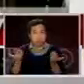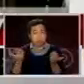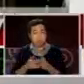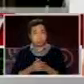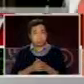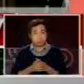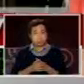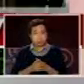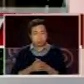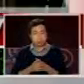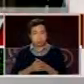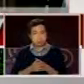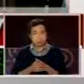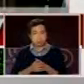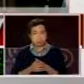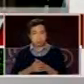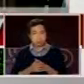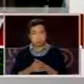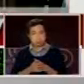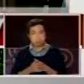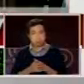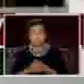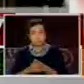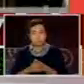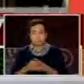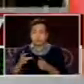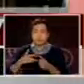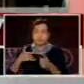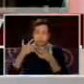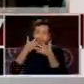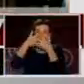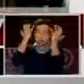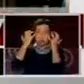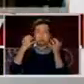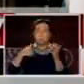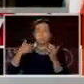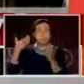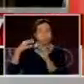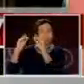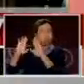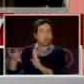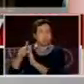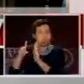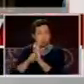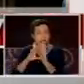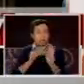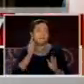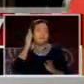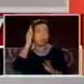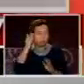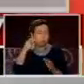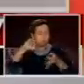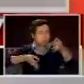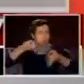Isasalungat ko yung mga argumento ninyong yan. It makes me angry. As a former law professor and as a future judge of the International